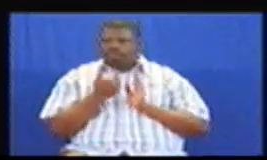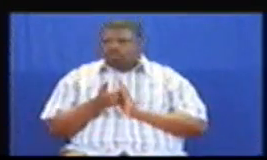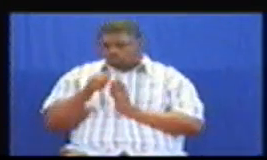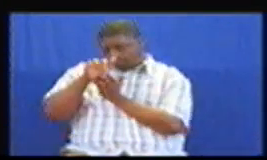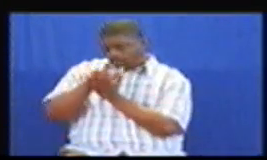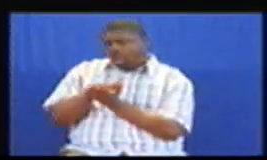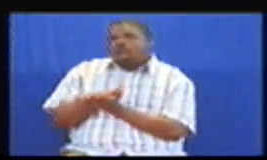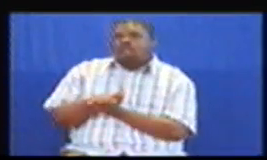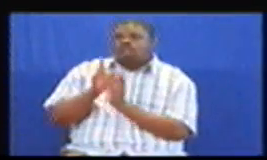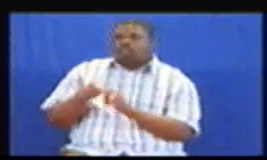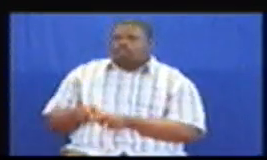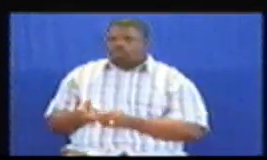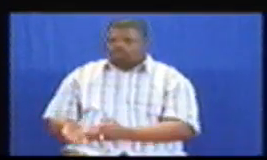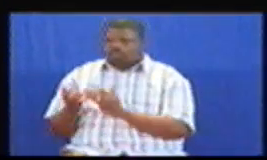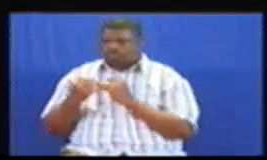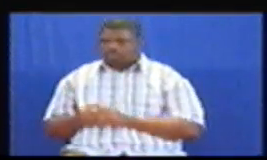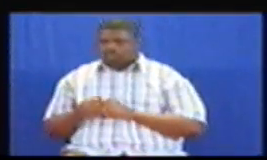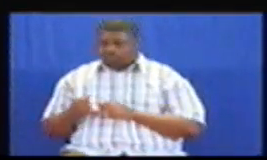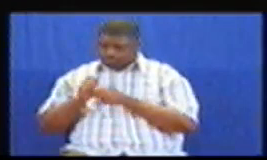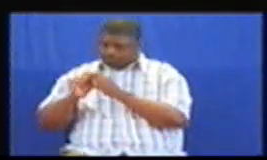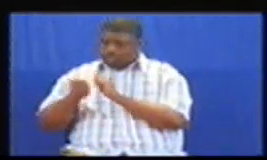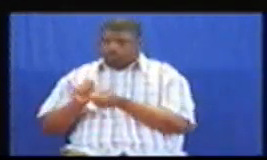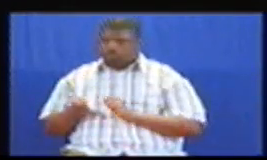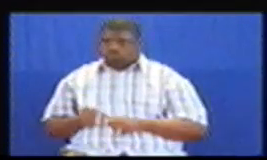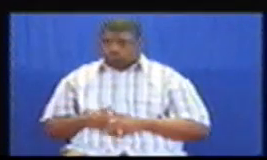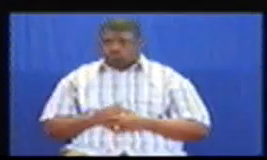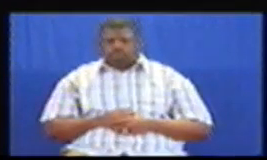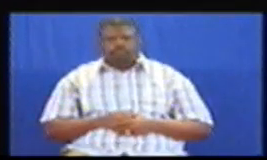ambapo panahitaji kufanywa marekebisho.